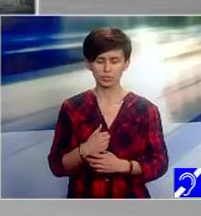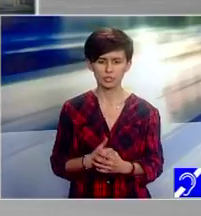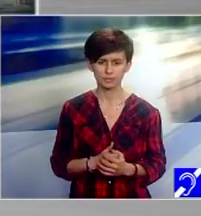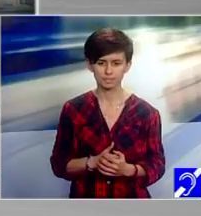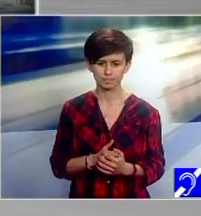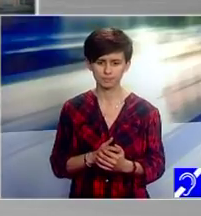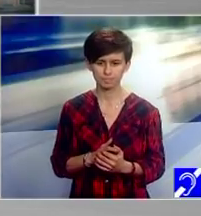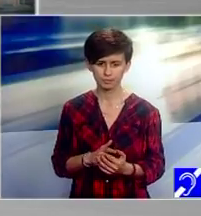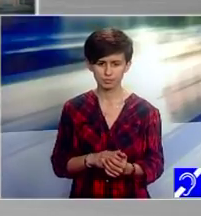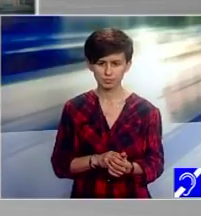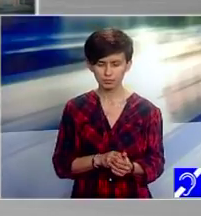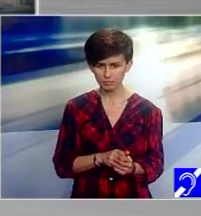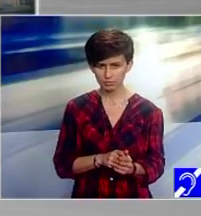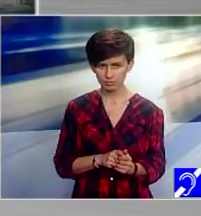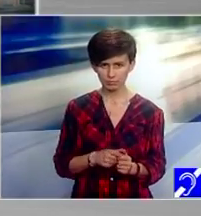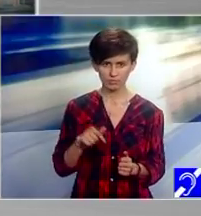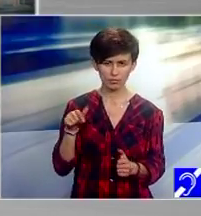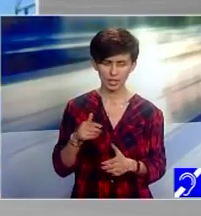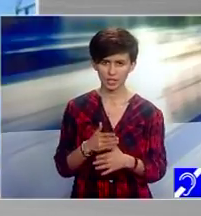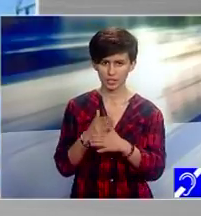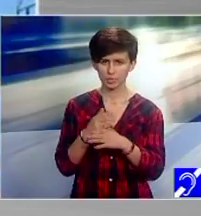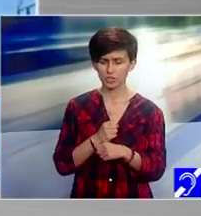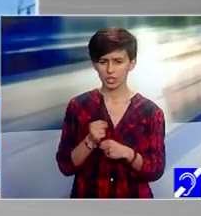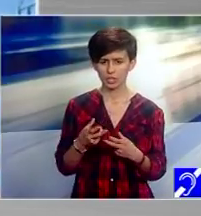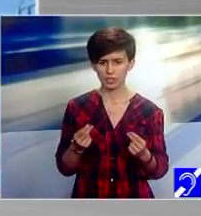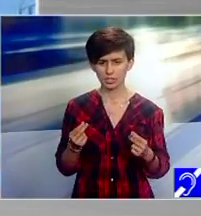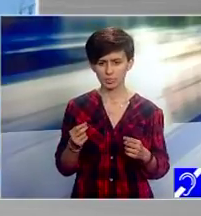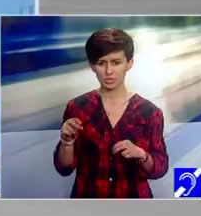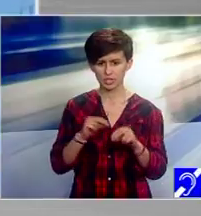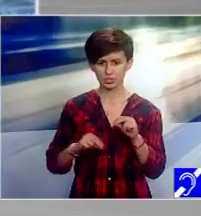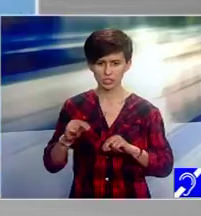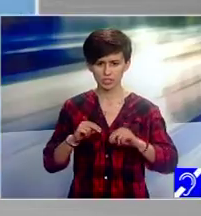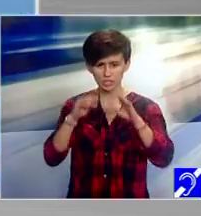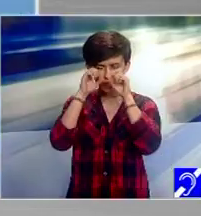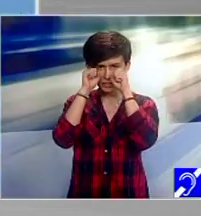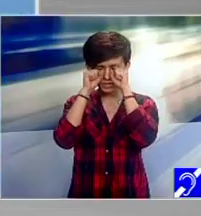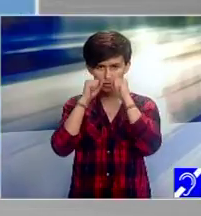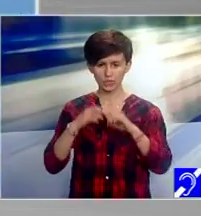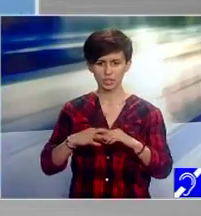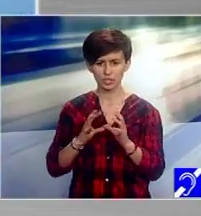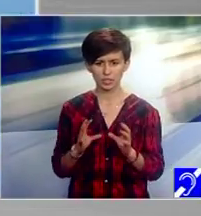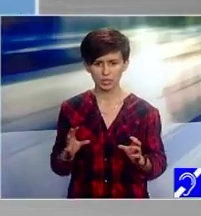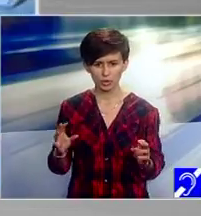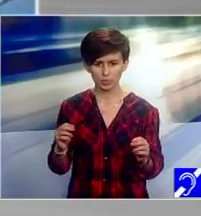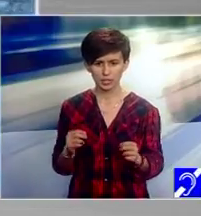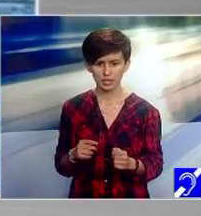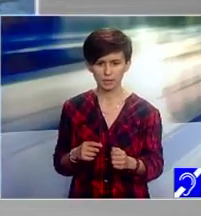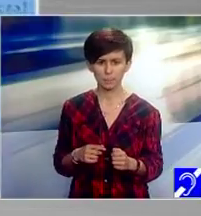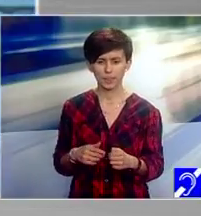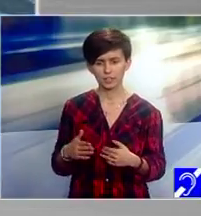foarte mult pe nevăzători din România, Asociația Nevăzătorilor, în general, aproape în